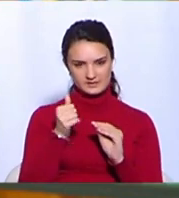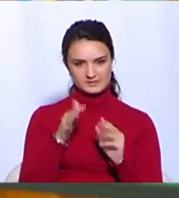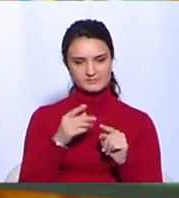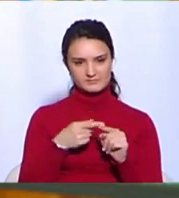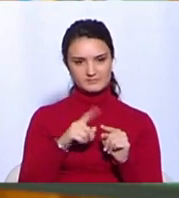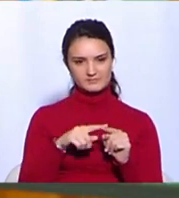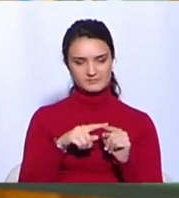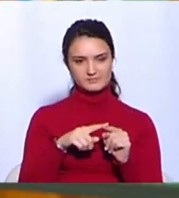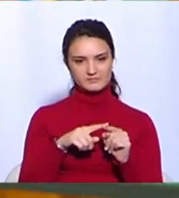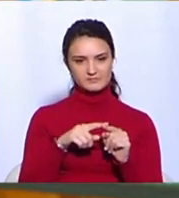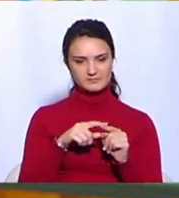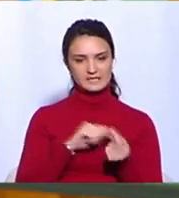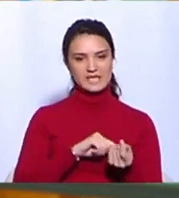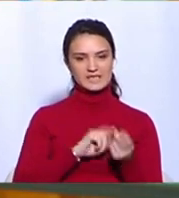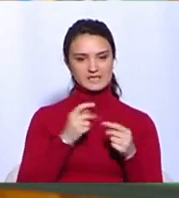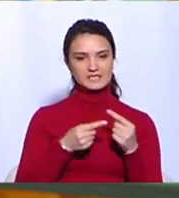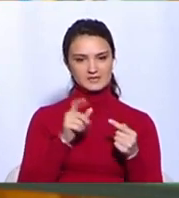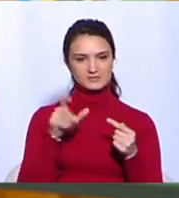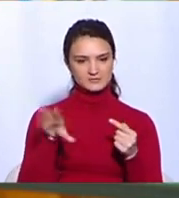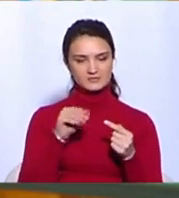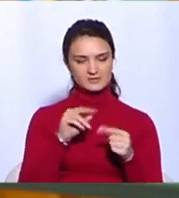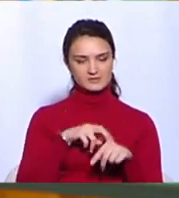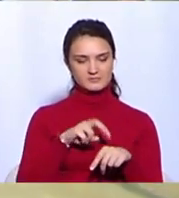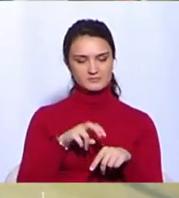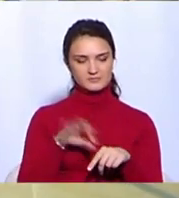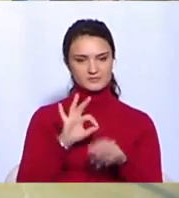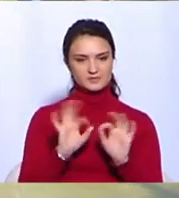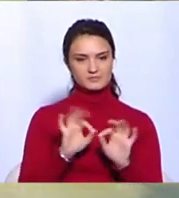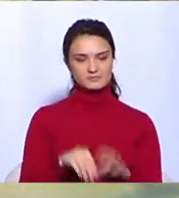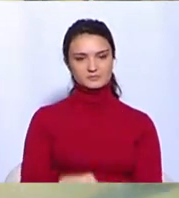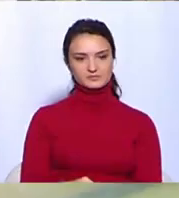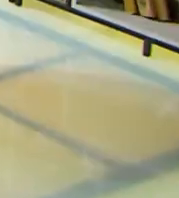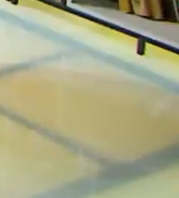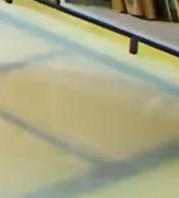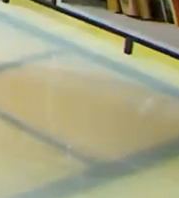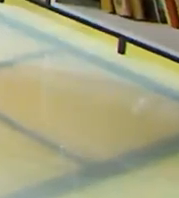საგანგებოდ გენეტიკოსებთან ერთად ვისაუბრეთ ამ პრობლემას. ნახვამდის დღეგრძელობას გისურვებთ.